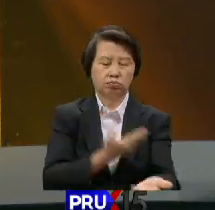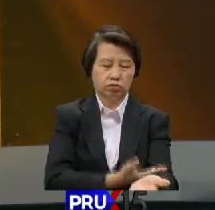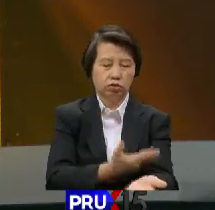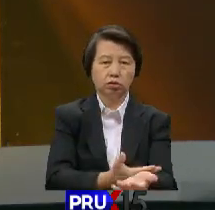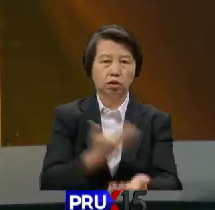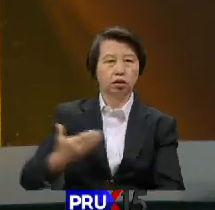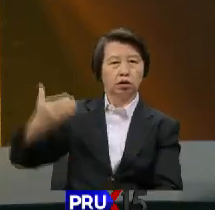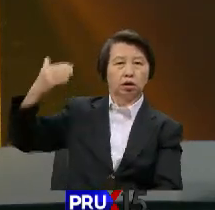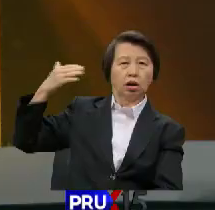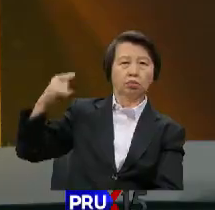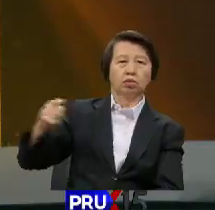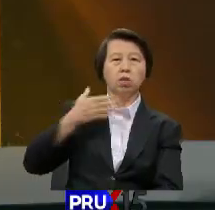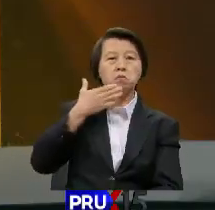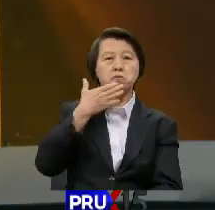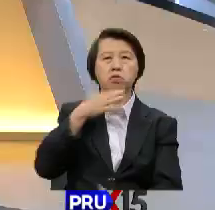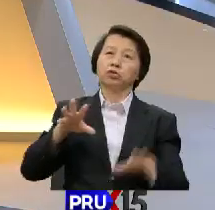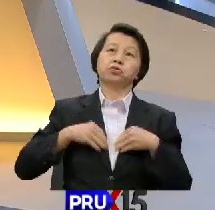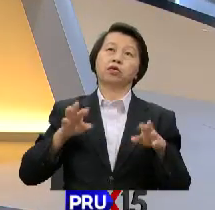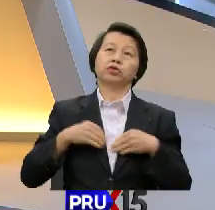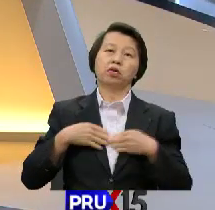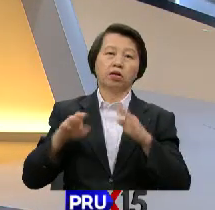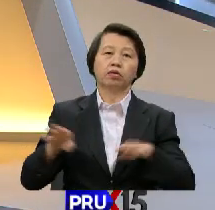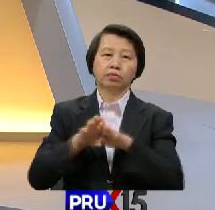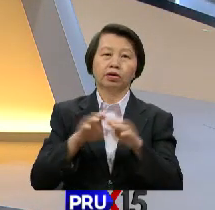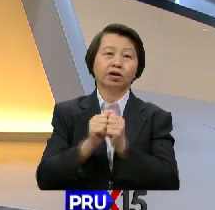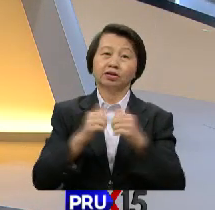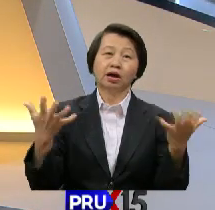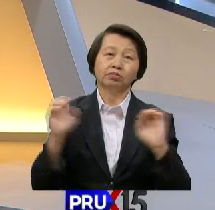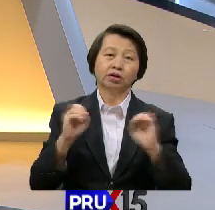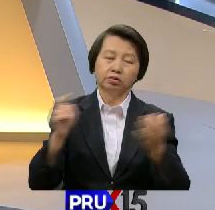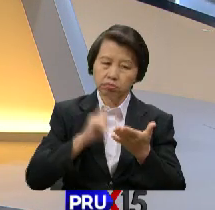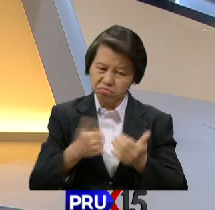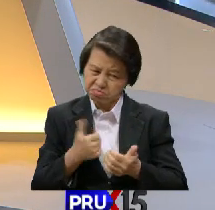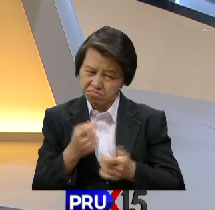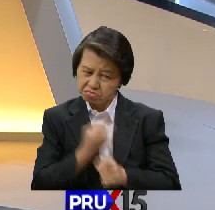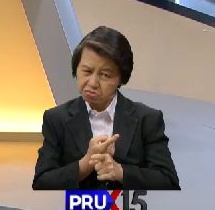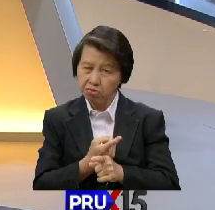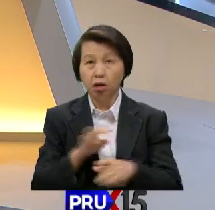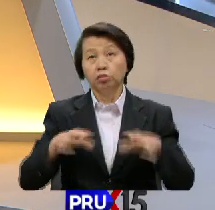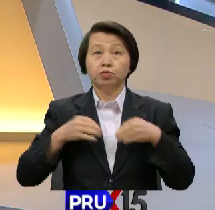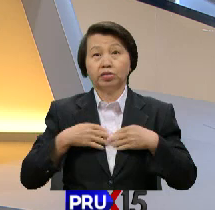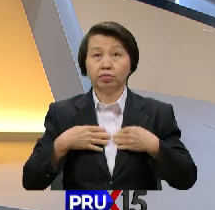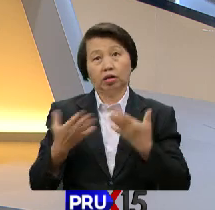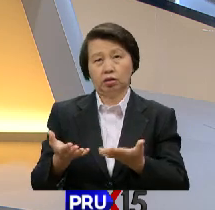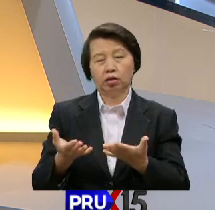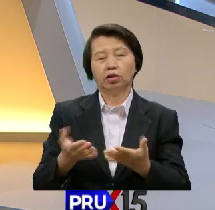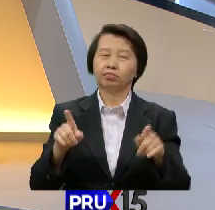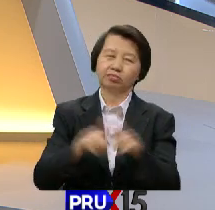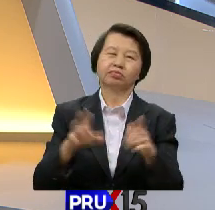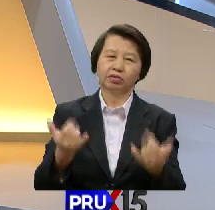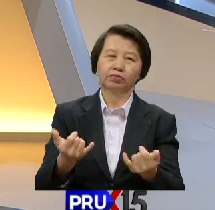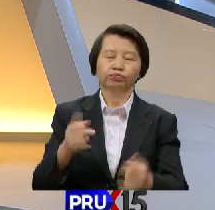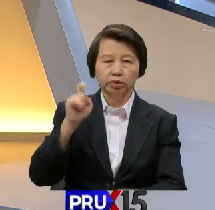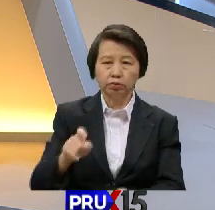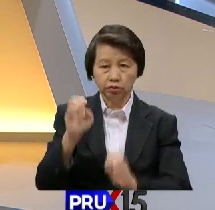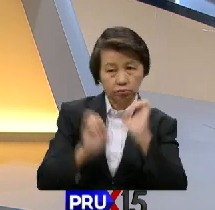yang lama juga kadang-kadang mereka mudah menerima satu berita itu Tanpa mereka memeriksa Kesa Jadi mereka